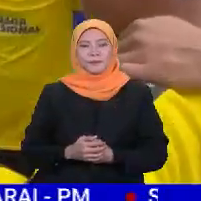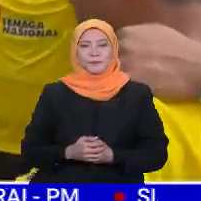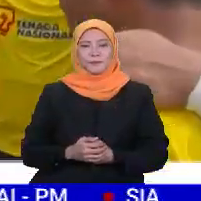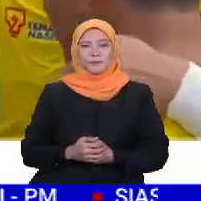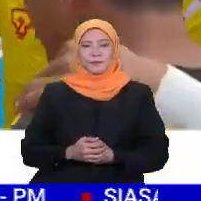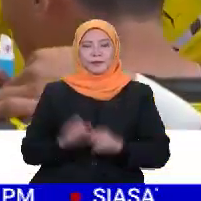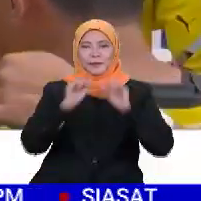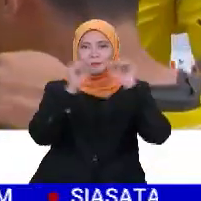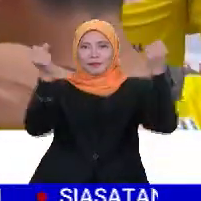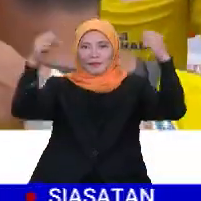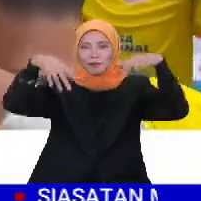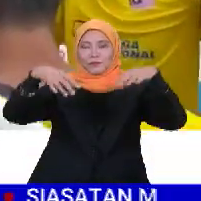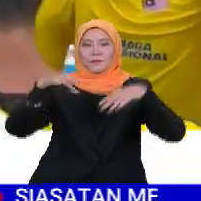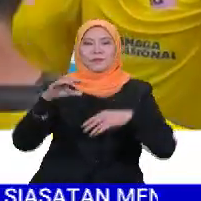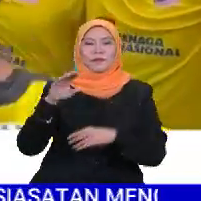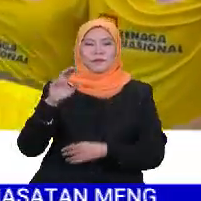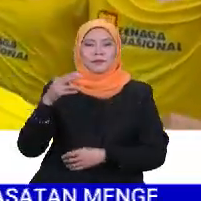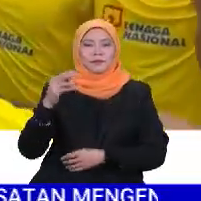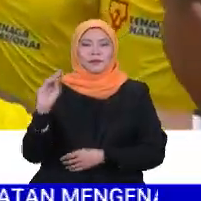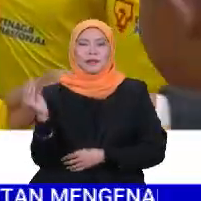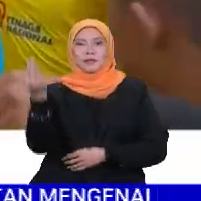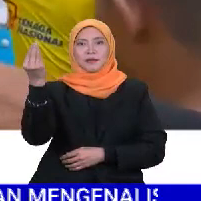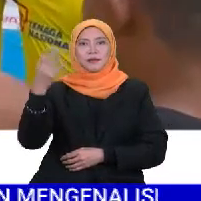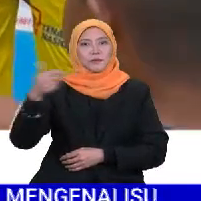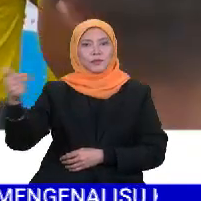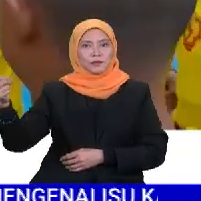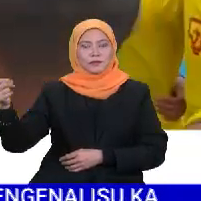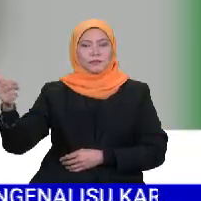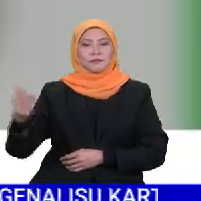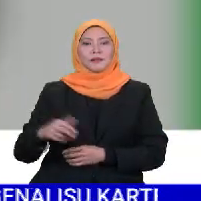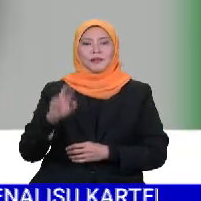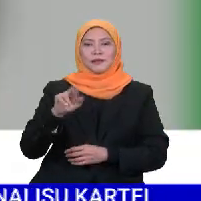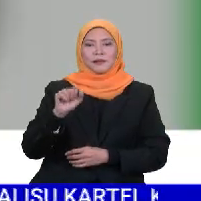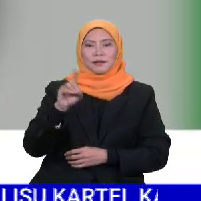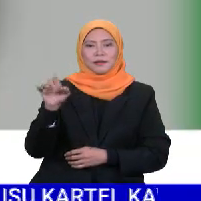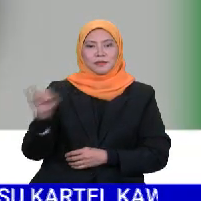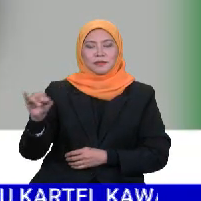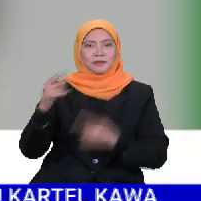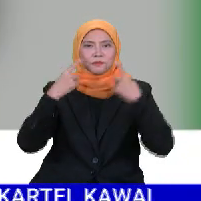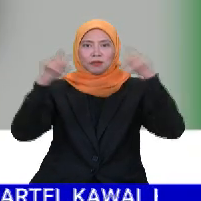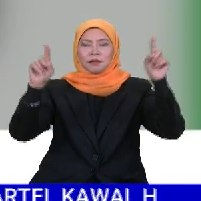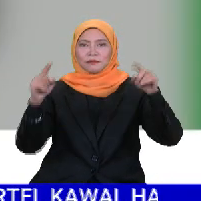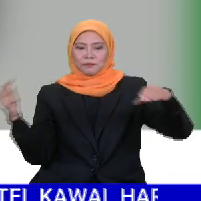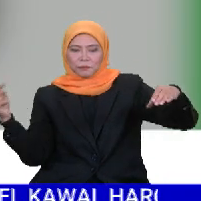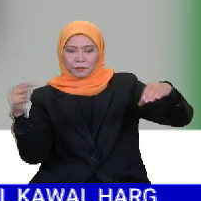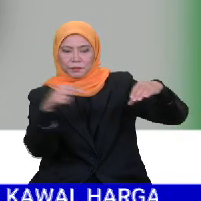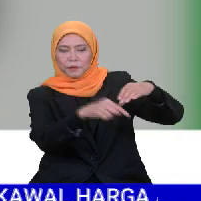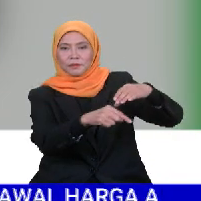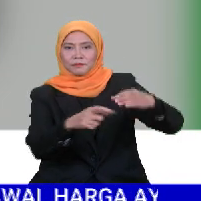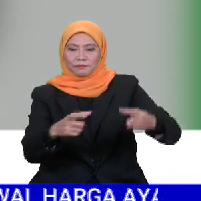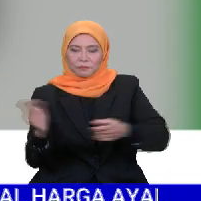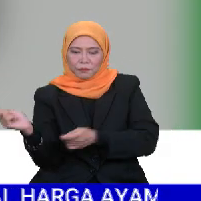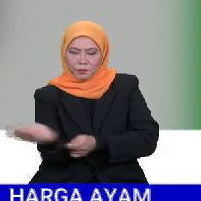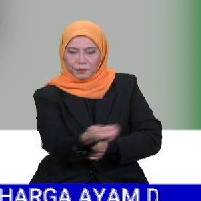Aksi di Stadium Gelora Bung Karno Jakarta Indonesia menyaksikan Razi Abdul Rahim cemerlang menyumbat 2 gol menerusi pukulan sudut